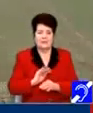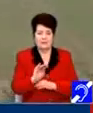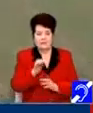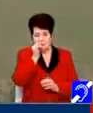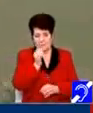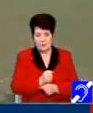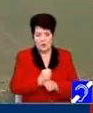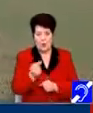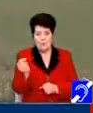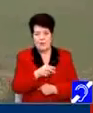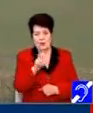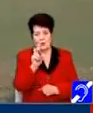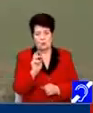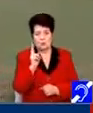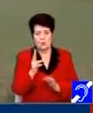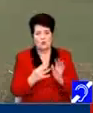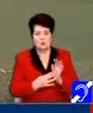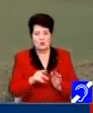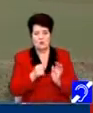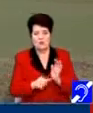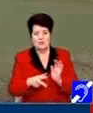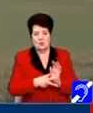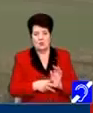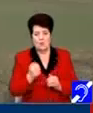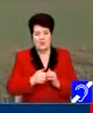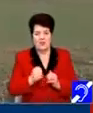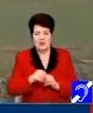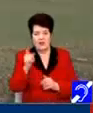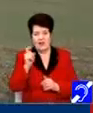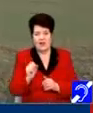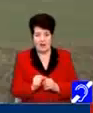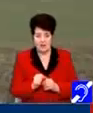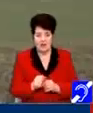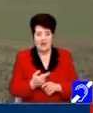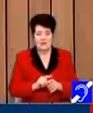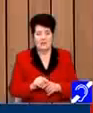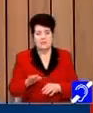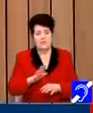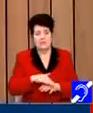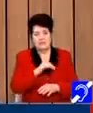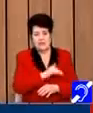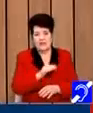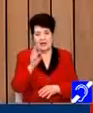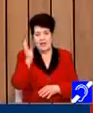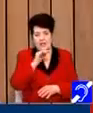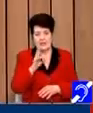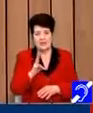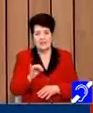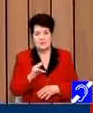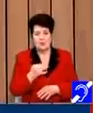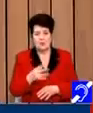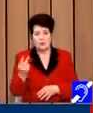Vor primi câte 1229 de lei și 68 de bani pentru fiecare hectar sechestrat în stânga Nistrului. Metoda am luat-o